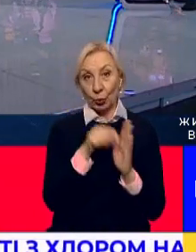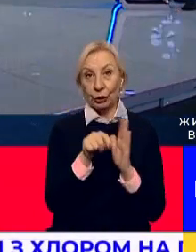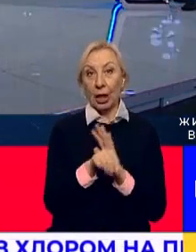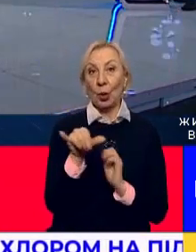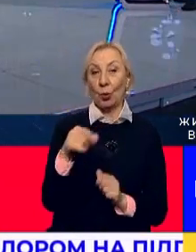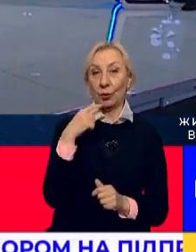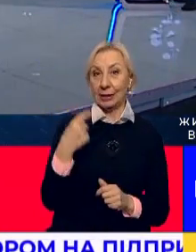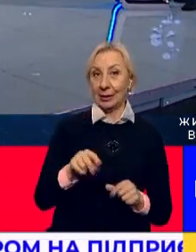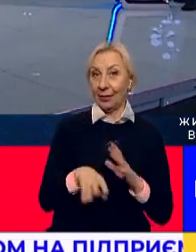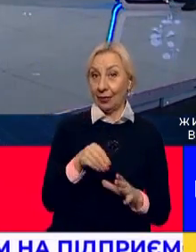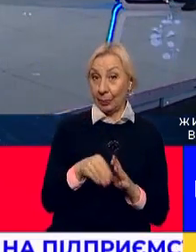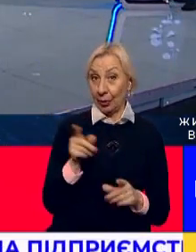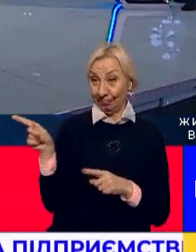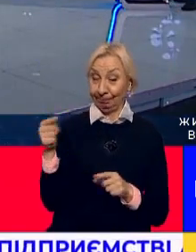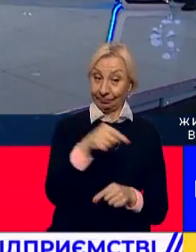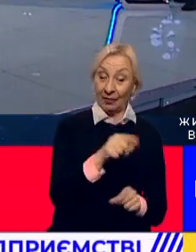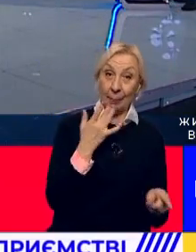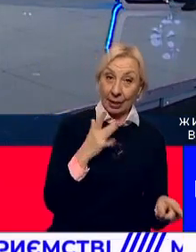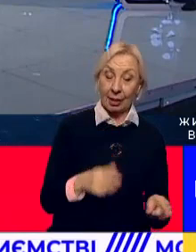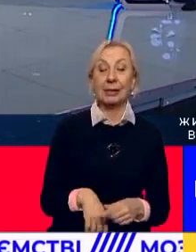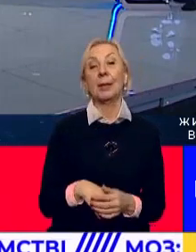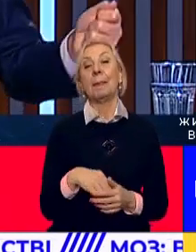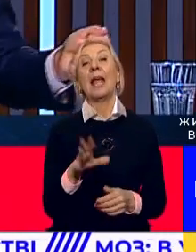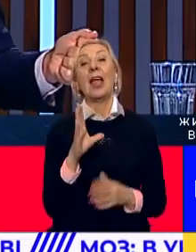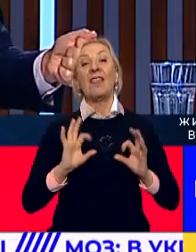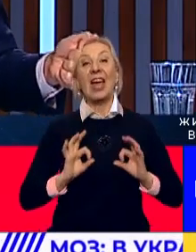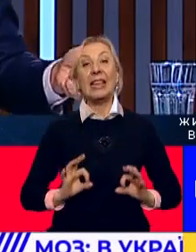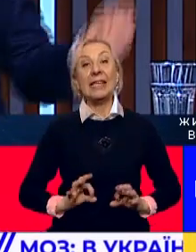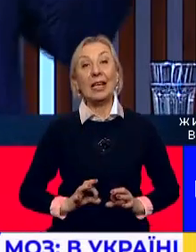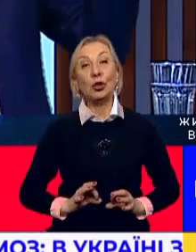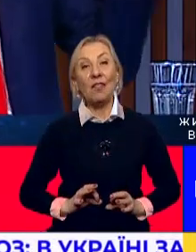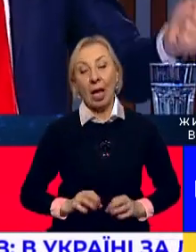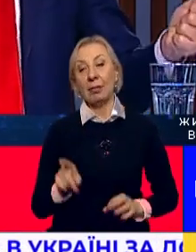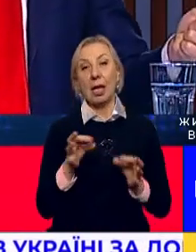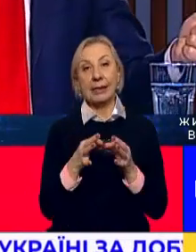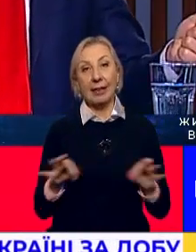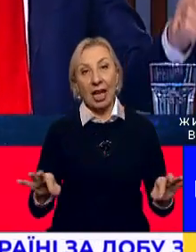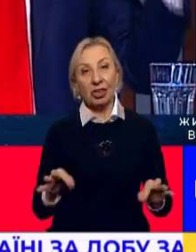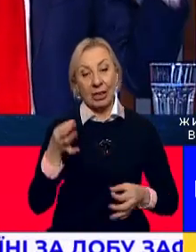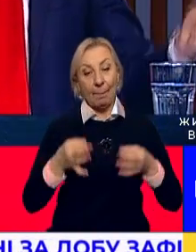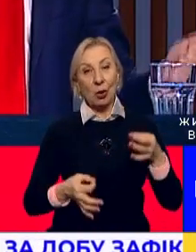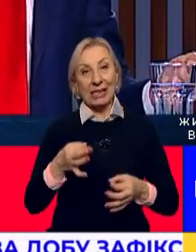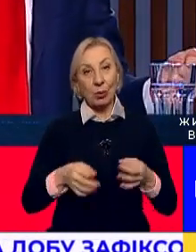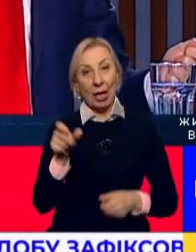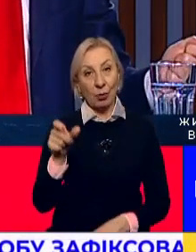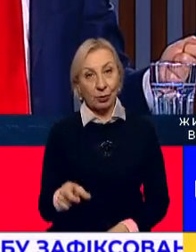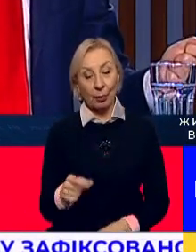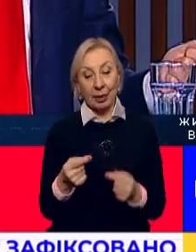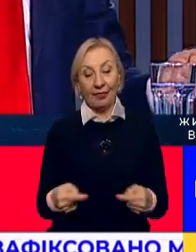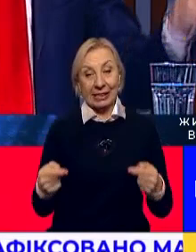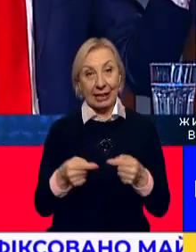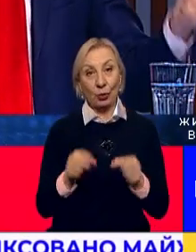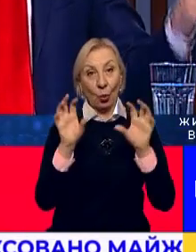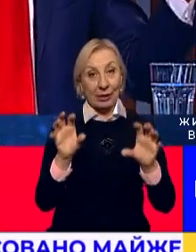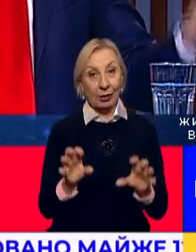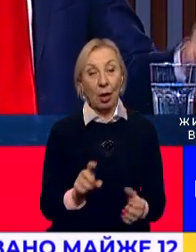само Генеральний прокурор пані Венедіктова, як незалежна процесуальна особа, відповідно до Конституції, до Кримінально-процесуального